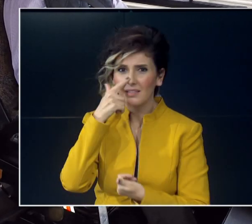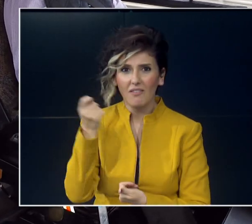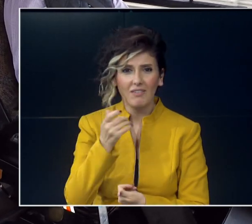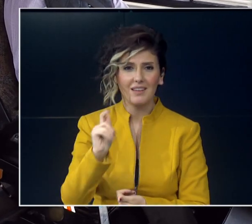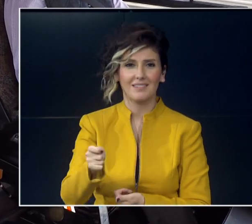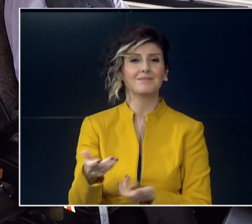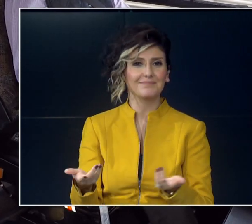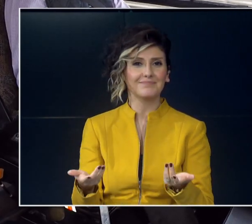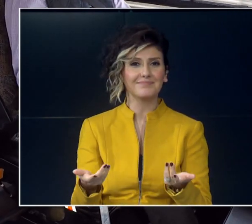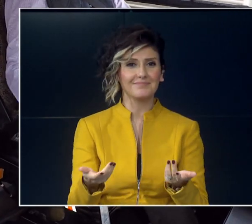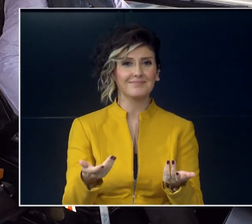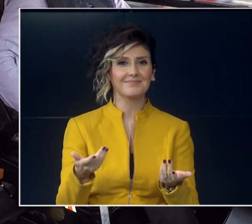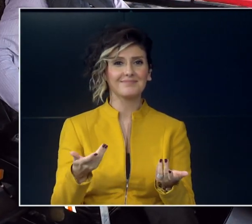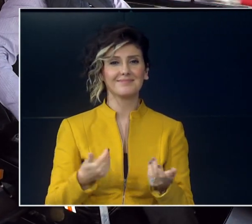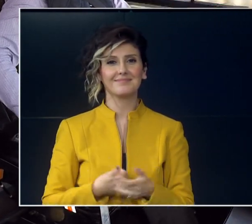öyle mi?